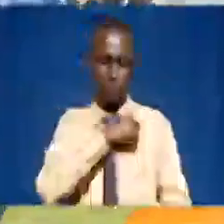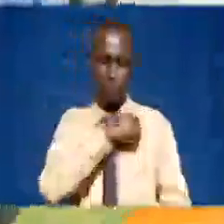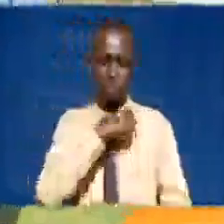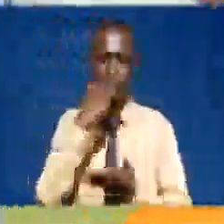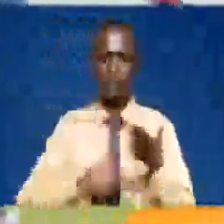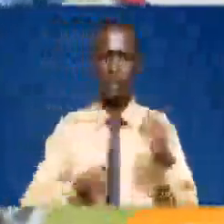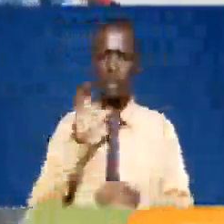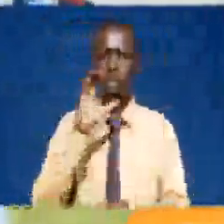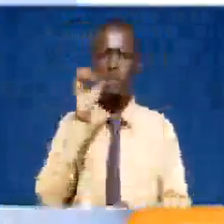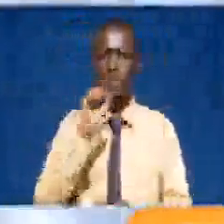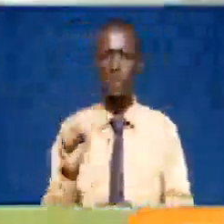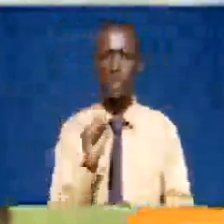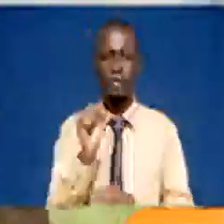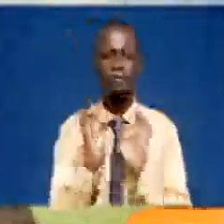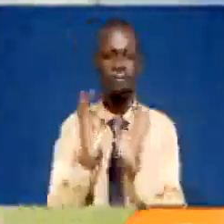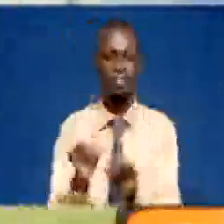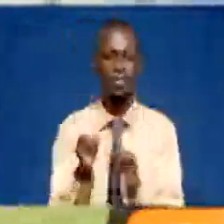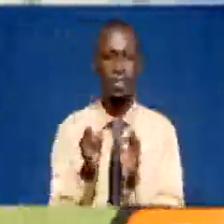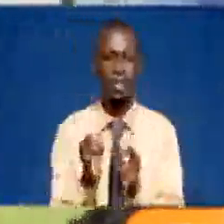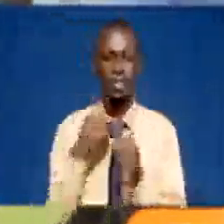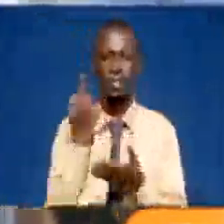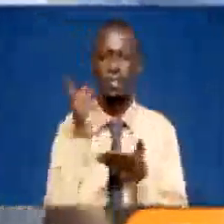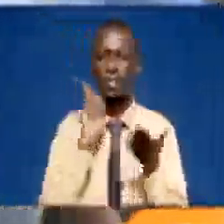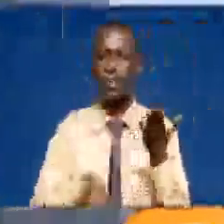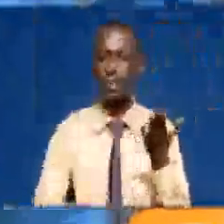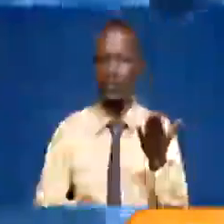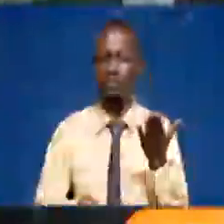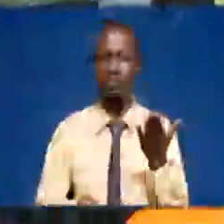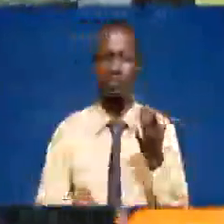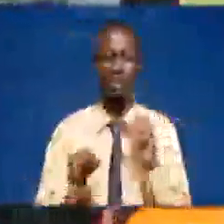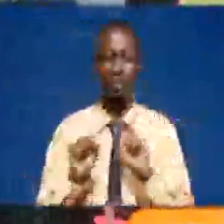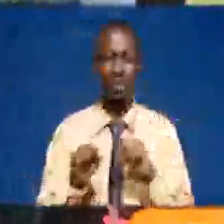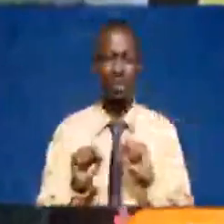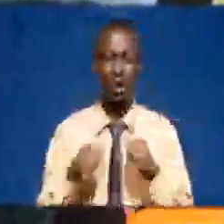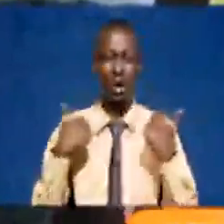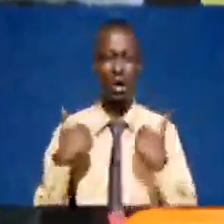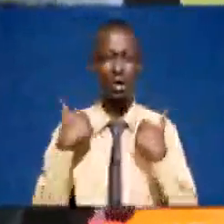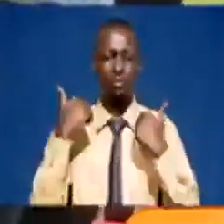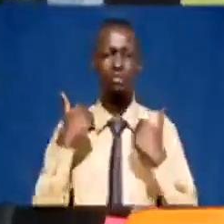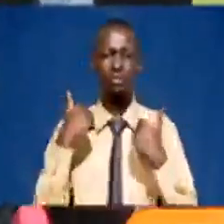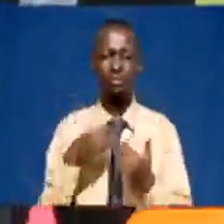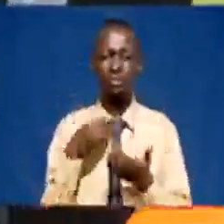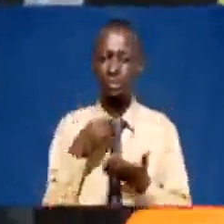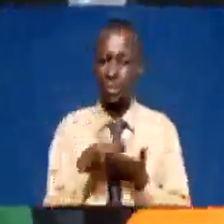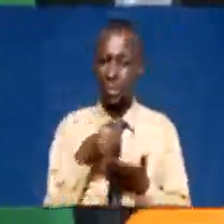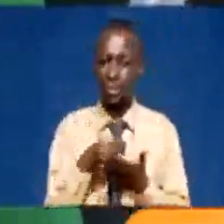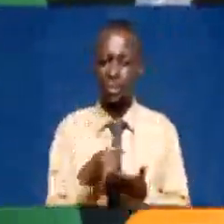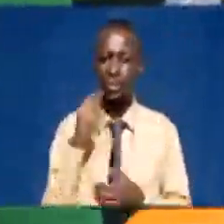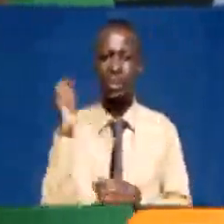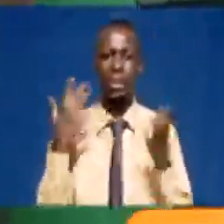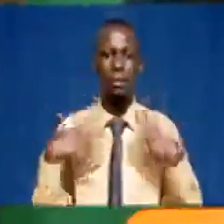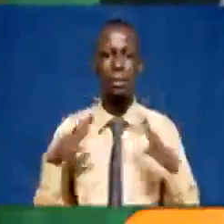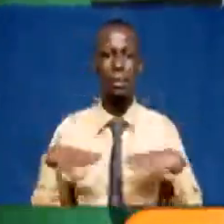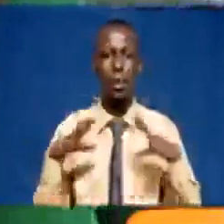wa fedha Profesa Njuguna Ndung’u amesema kuwa kikapu cha kitaifa sasa kina matunda, akiwapongeza wa Kenya kwa